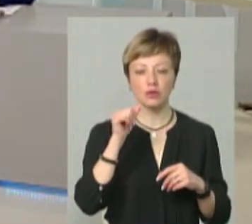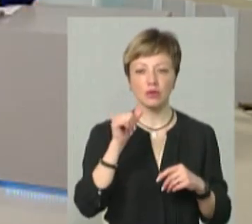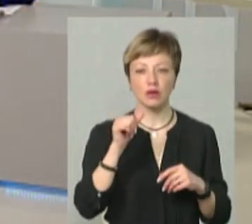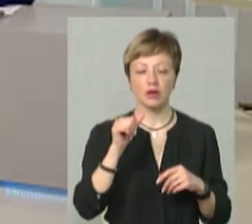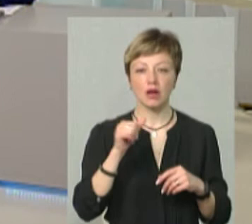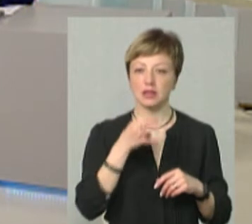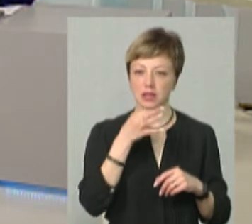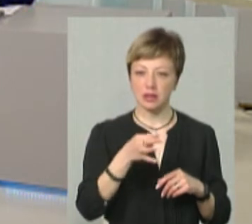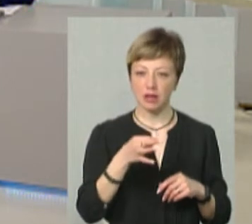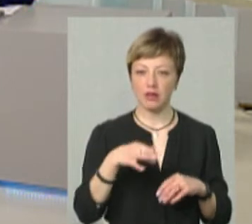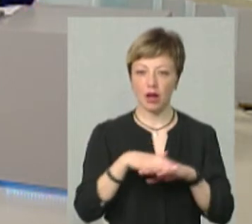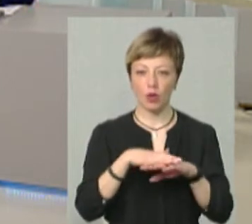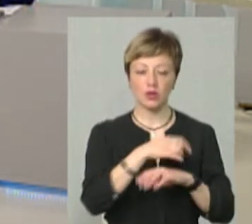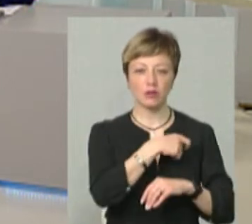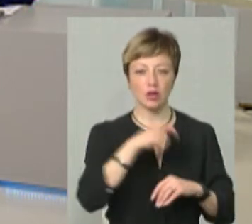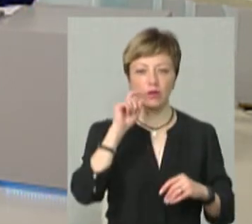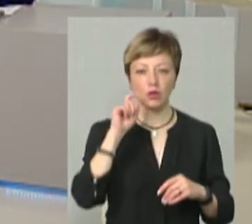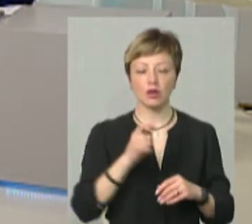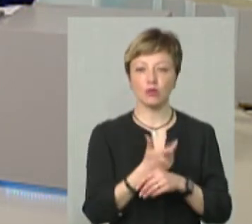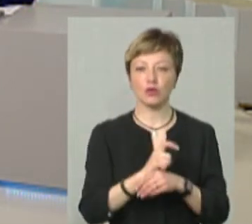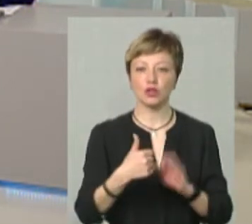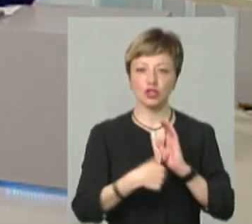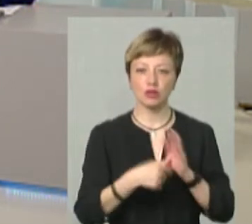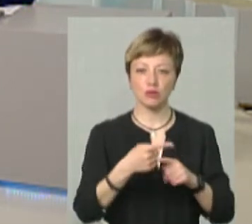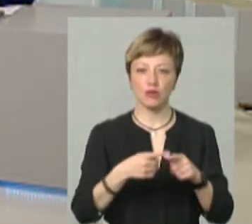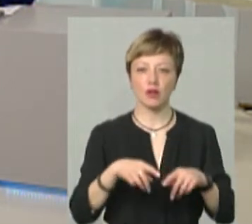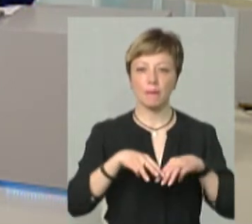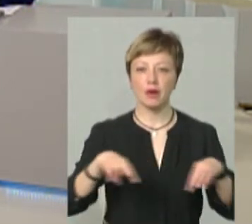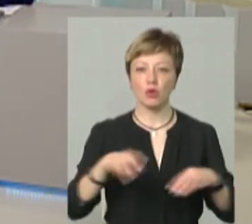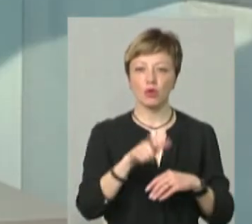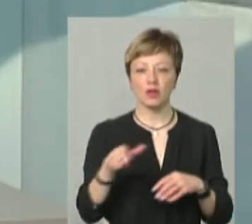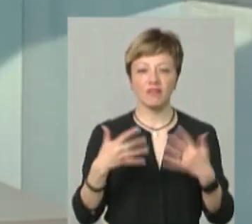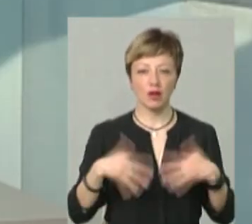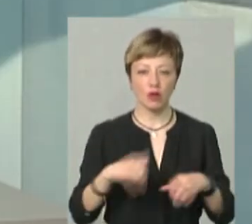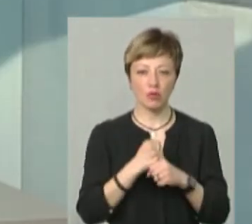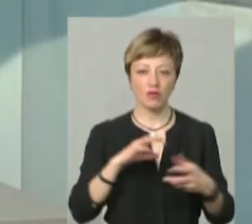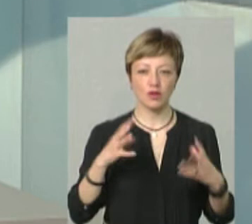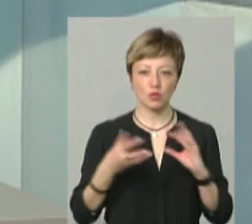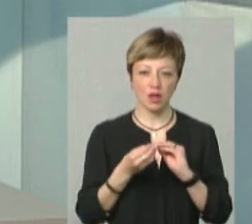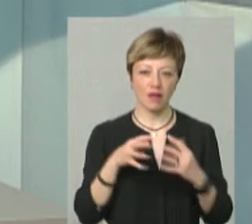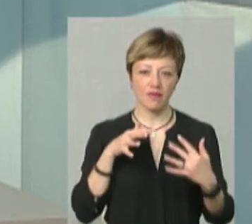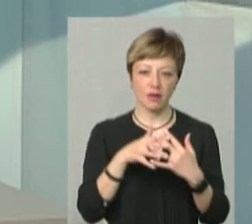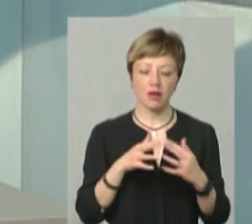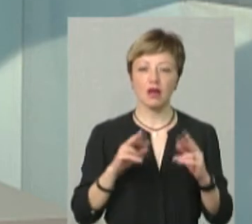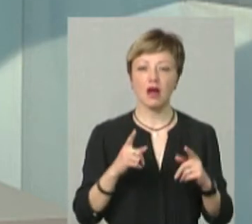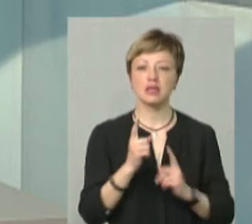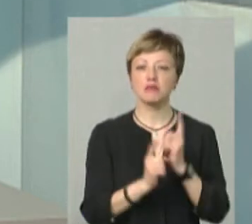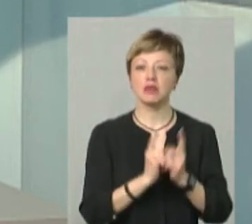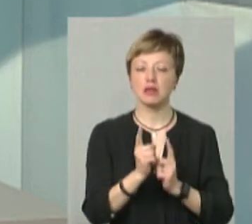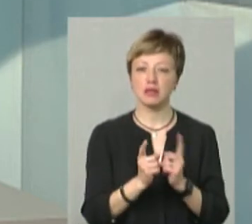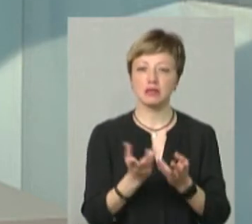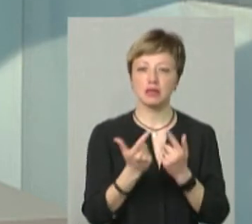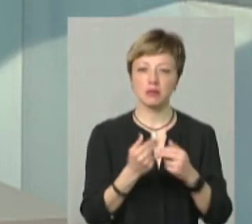програми зазначив Володимир Ватрас, в Україні понад 6,5 мільйонів людей втратили роботу внаслідок агресії. Як змінилась